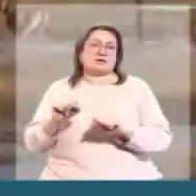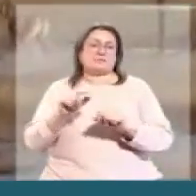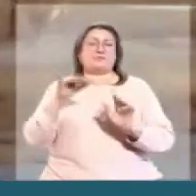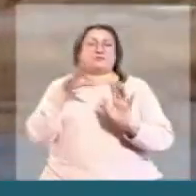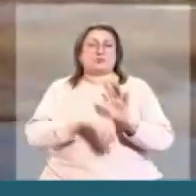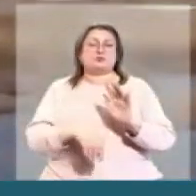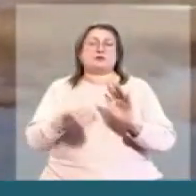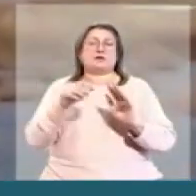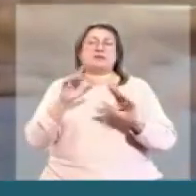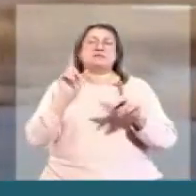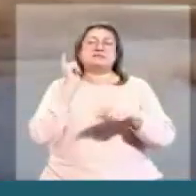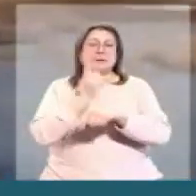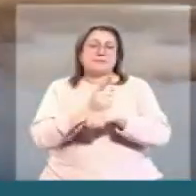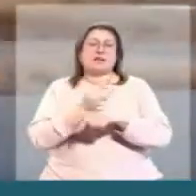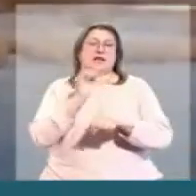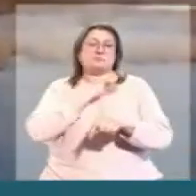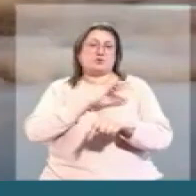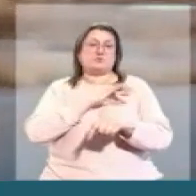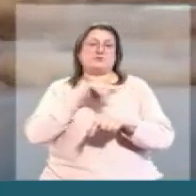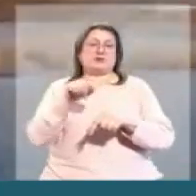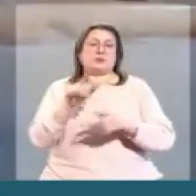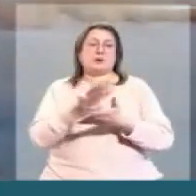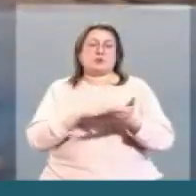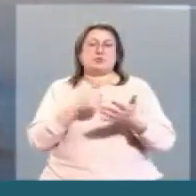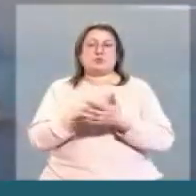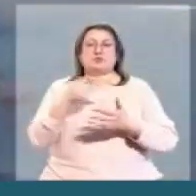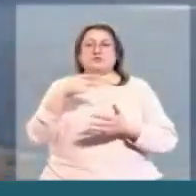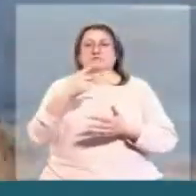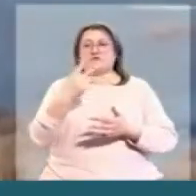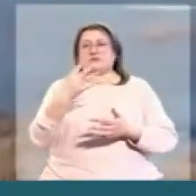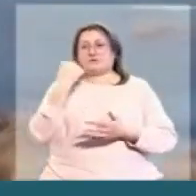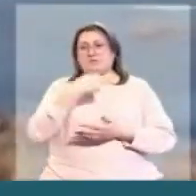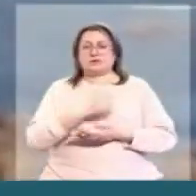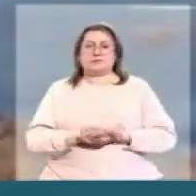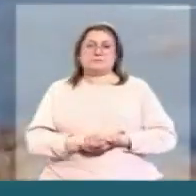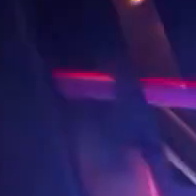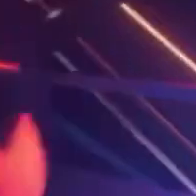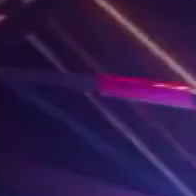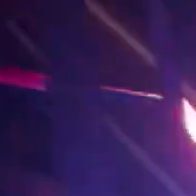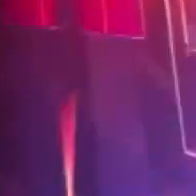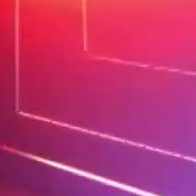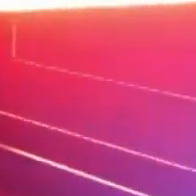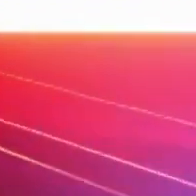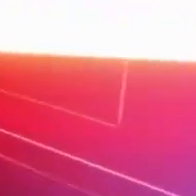числе введен мораторий на их использование, который продлится до 2024 года.